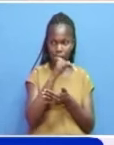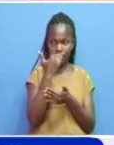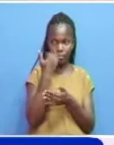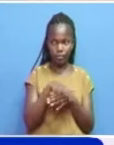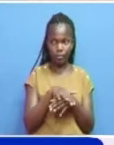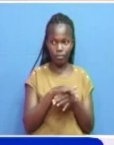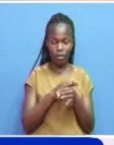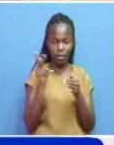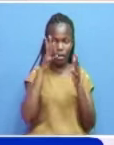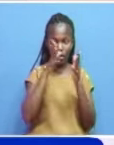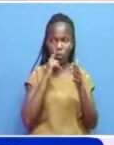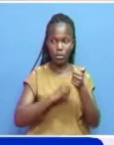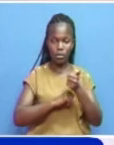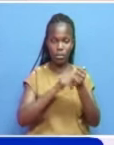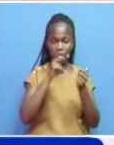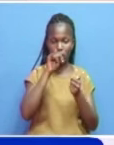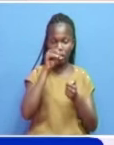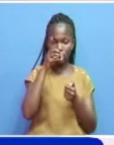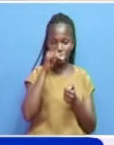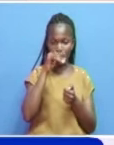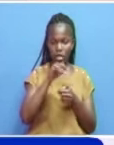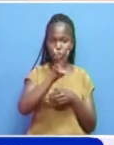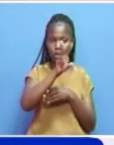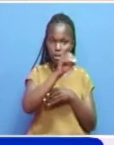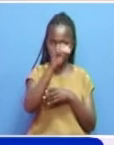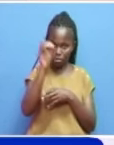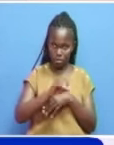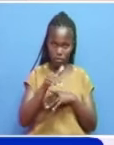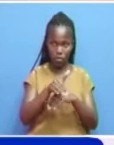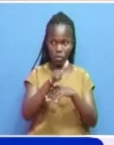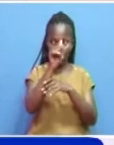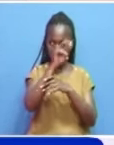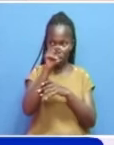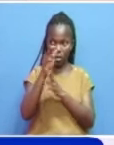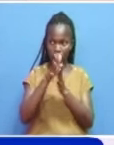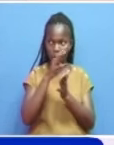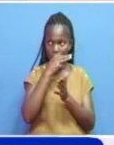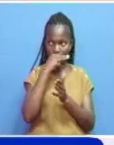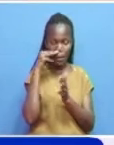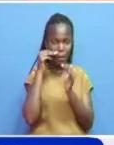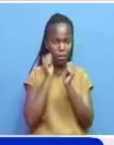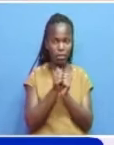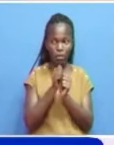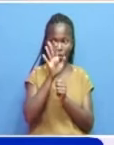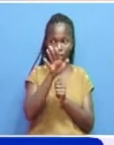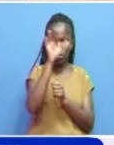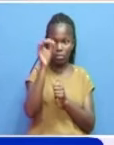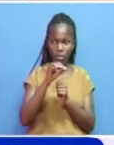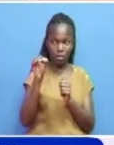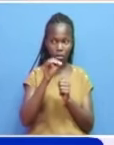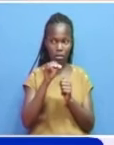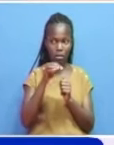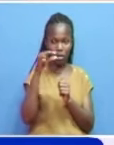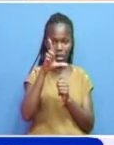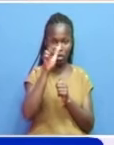kithure kindi kini kilungu cha miongwele yunuwa yana. Ati weni anu waiguru na musali ya mudava dihimena kilungu cha itano yuluwa yana.